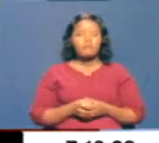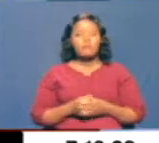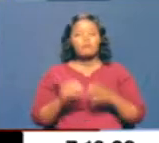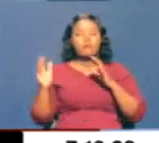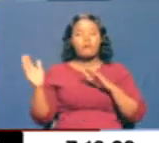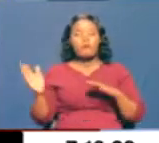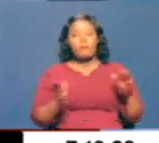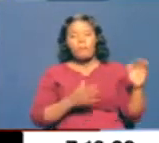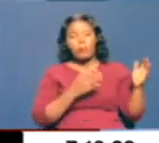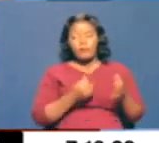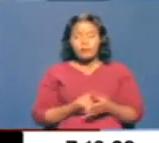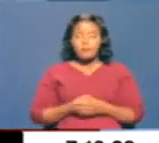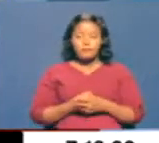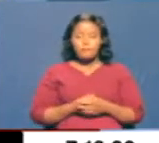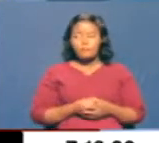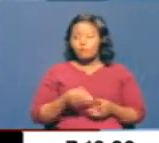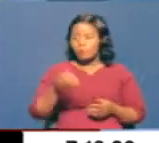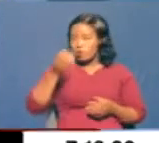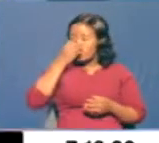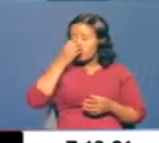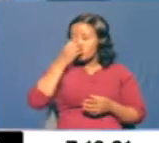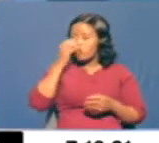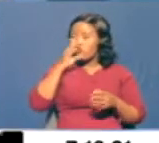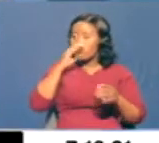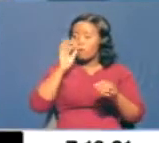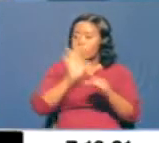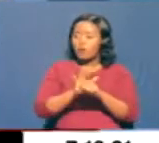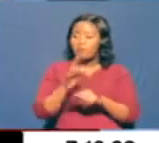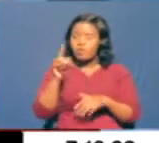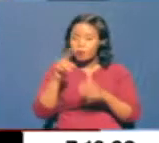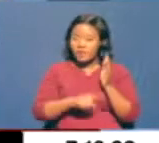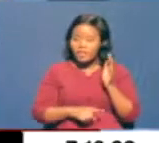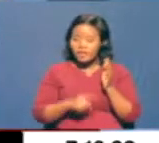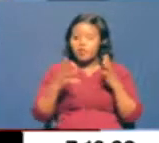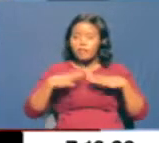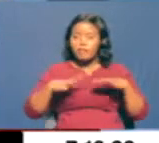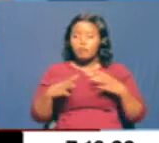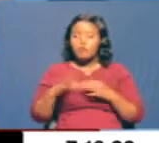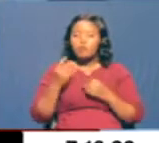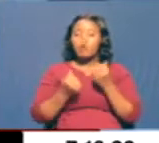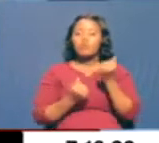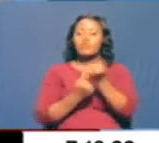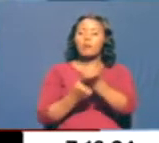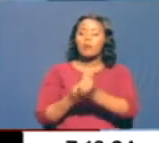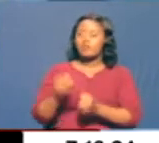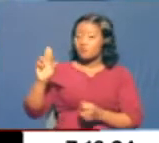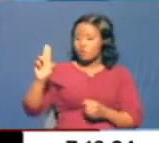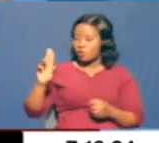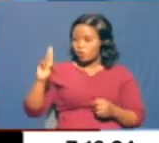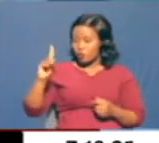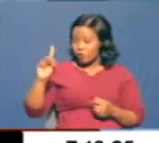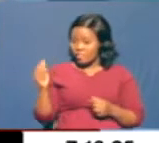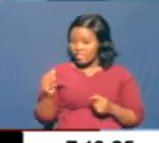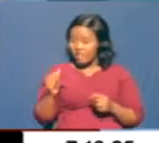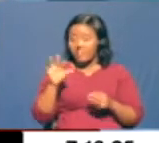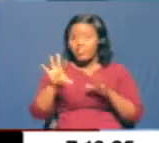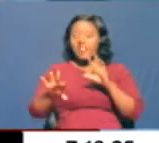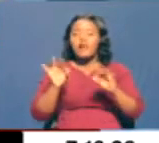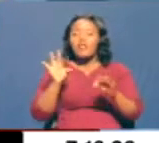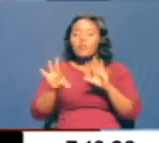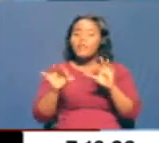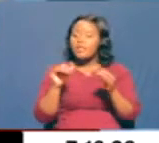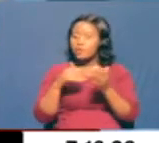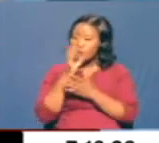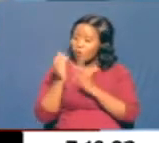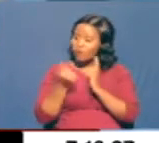William Ruto amewahakikishia wanachama wa chama cha United Democratic Movement kwamba uteuzi wa mchujo wa wagombeaji wake